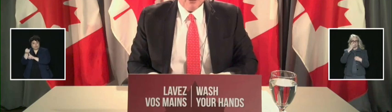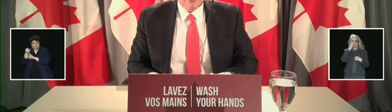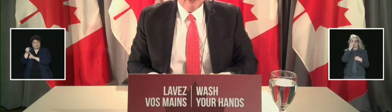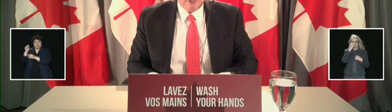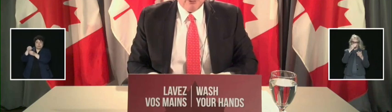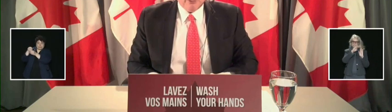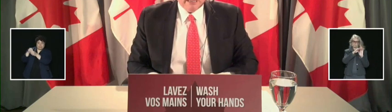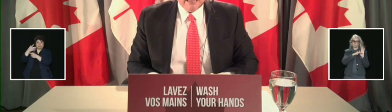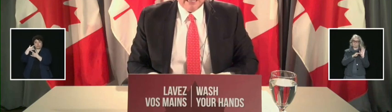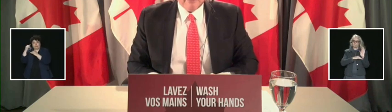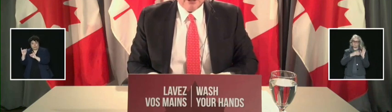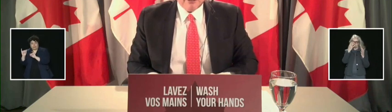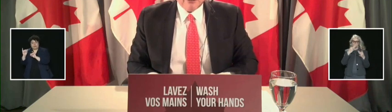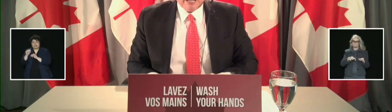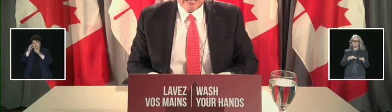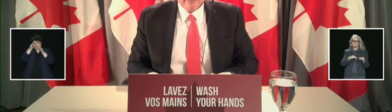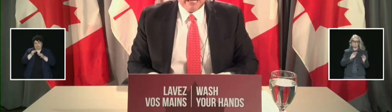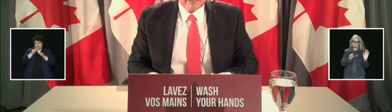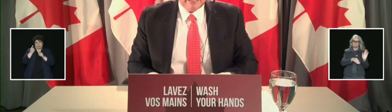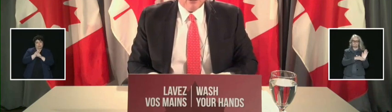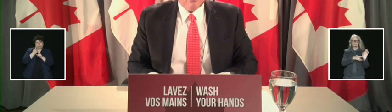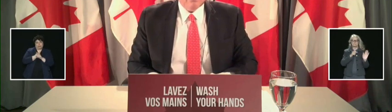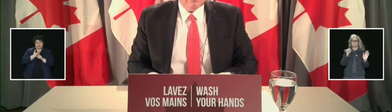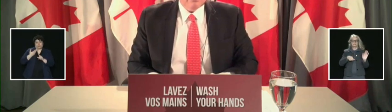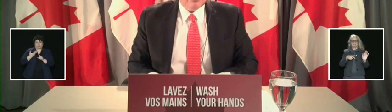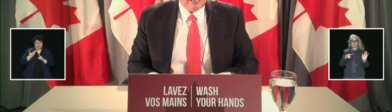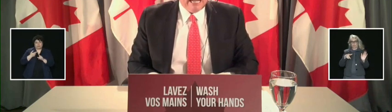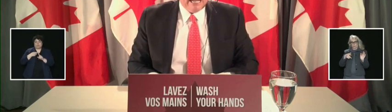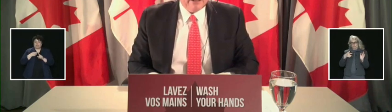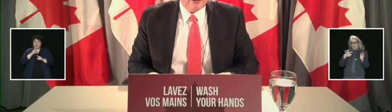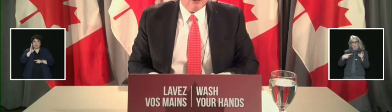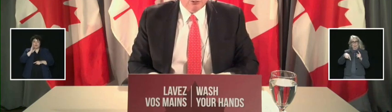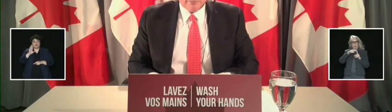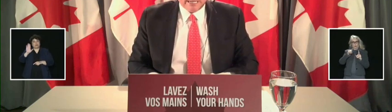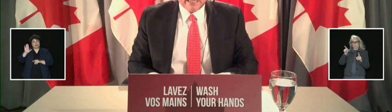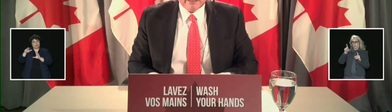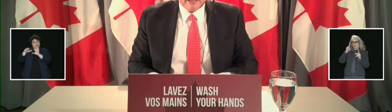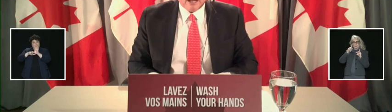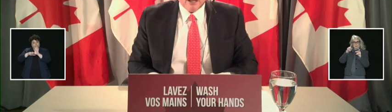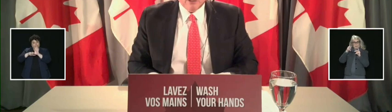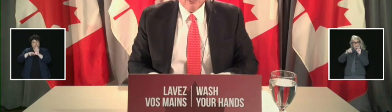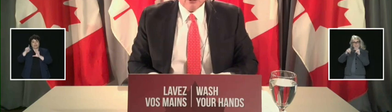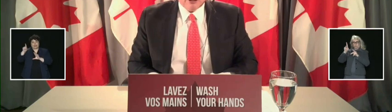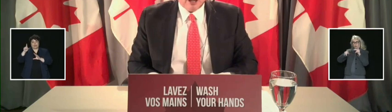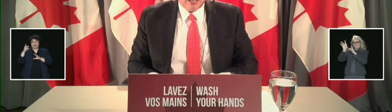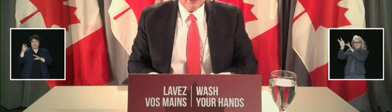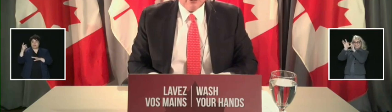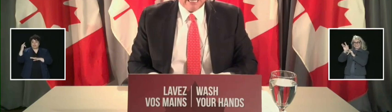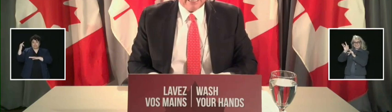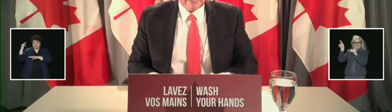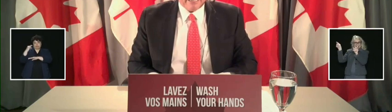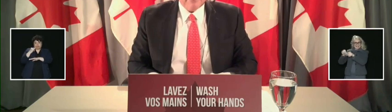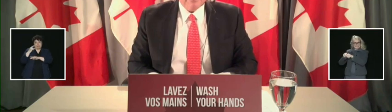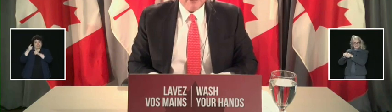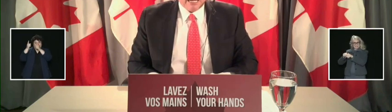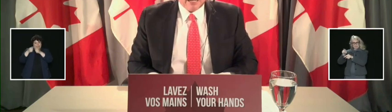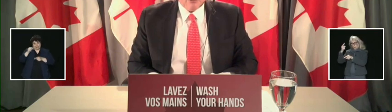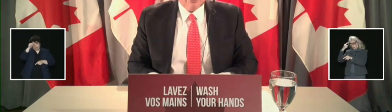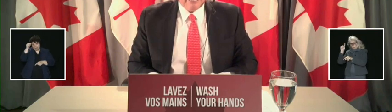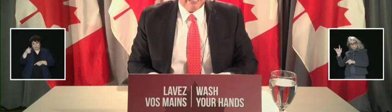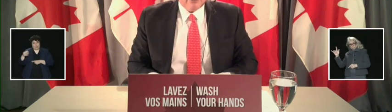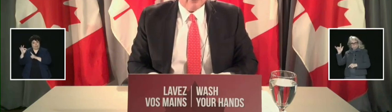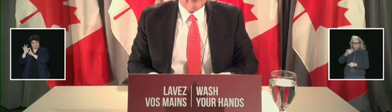De plus, les passagers qui partiront de l'Inde ou de Pakistan pour se rendre au Canada